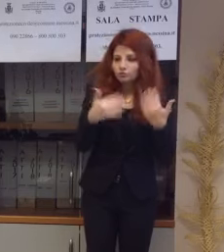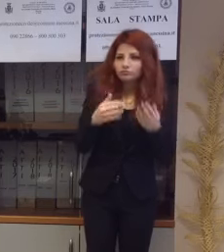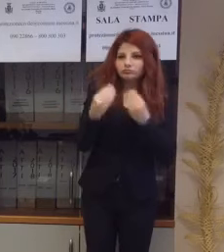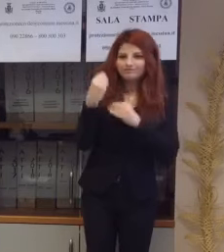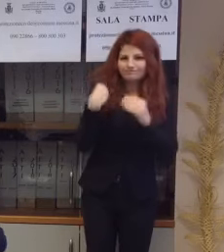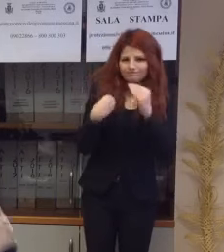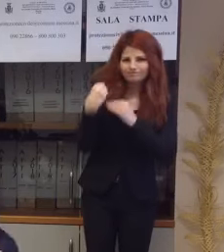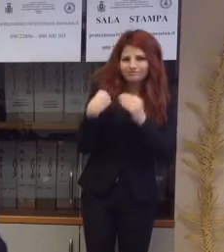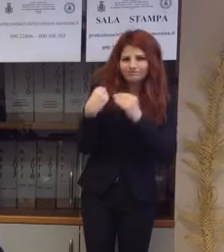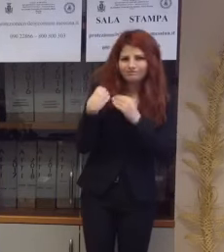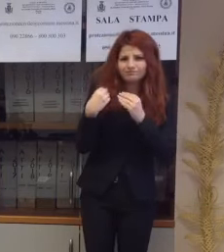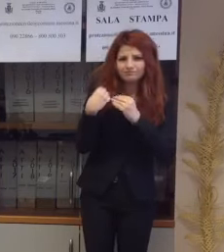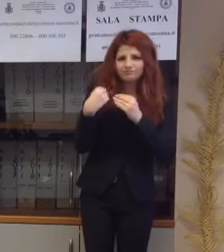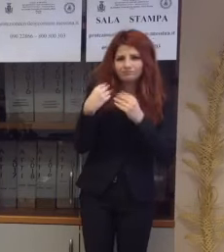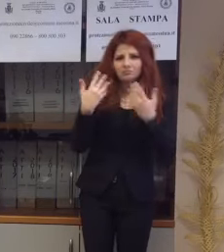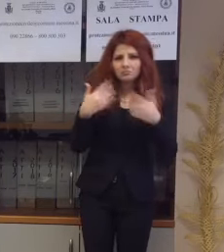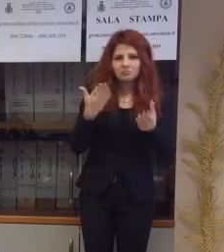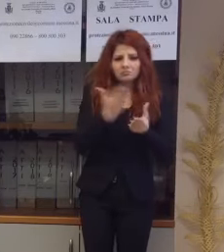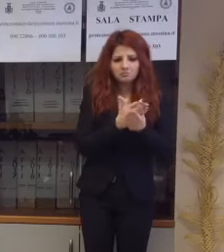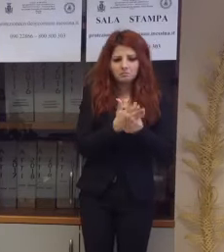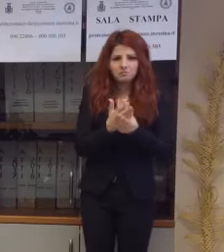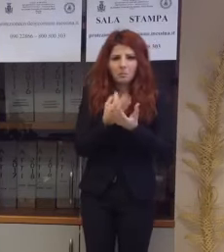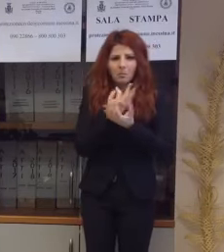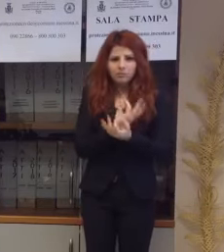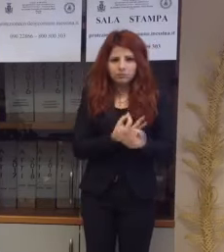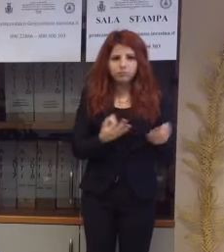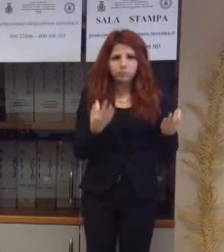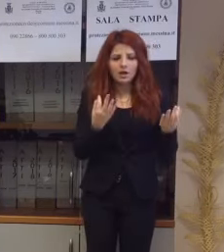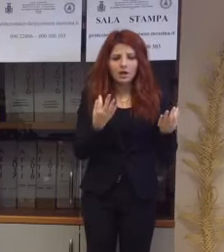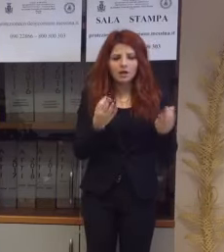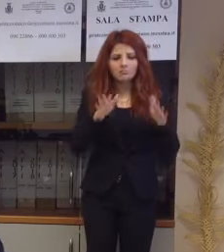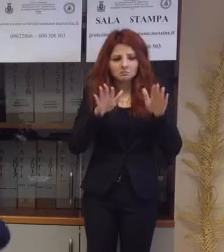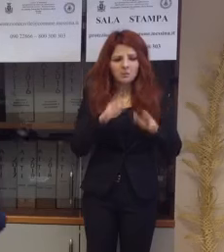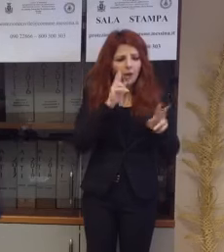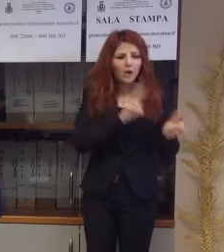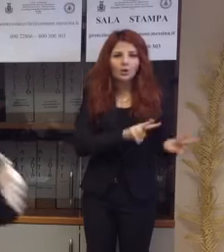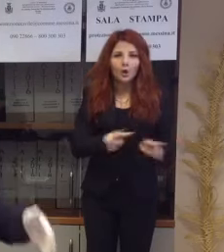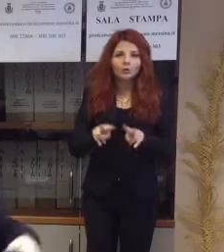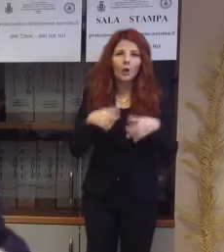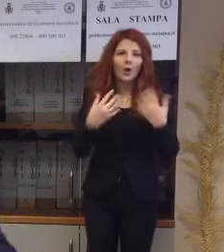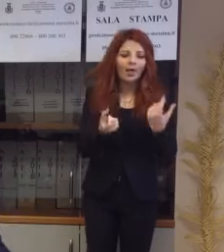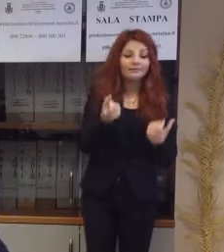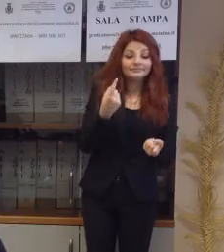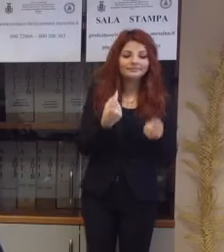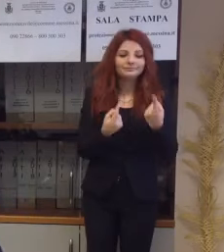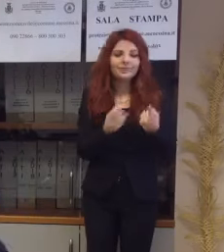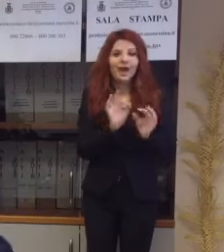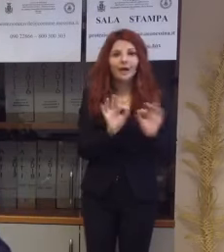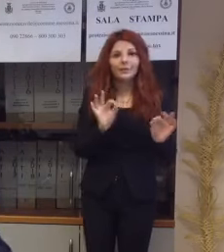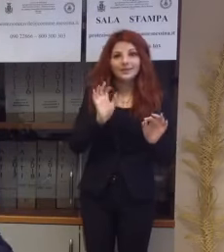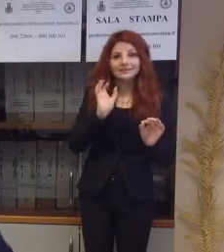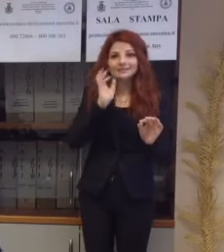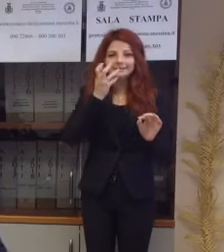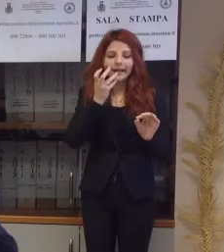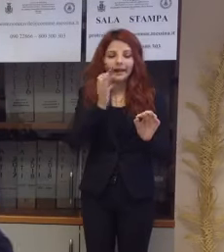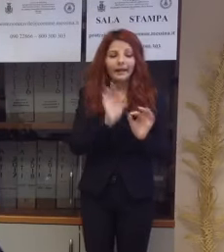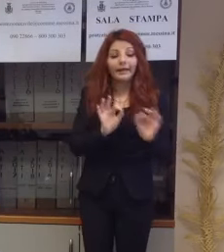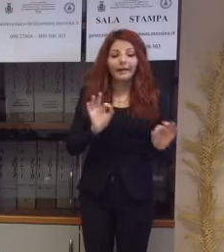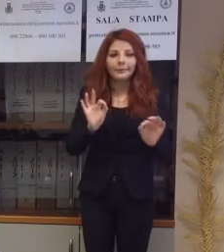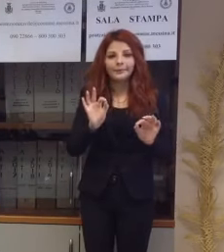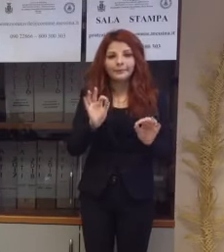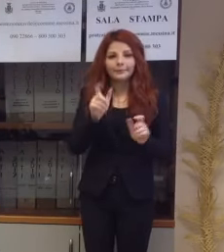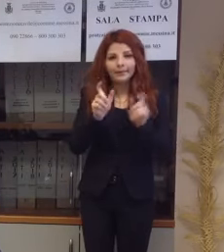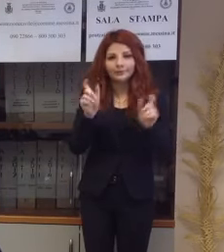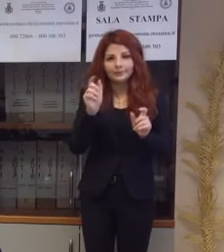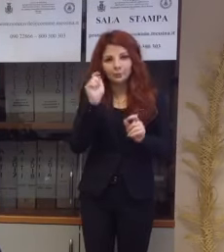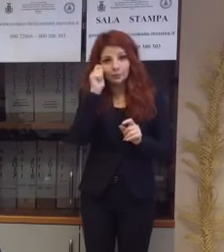per esitare tutti i casi strani che abbiamo verificato e anche fare tutte le denunce dei tentativi di truffa di cui ora vi